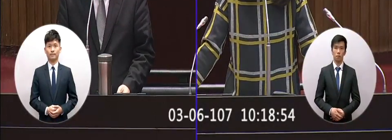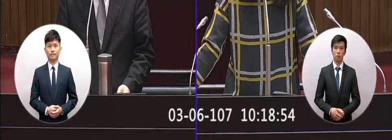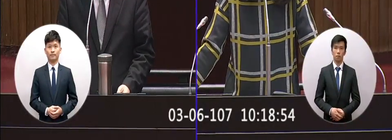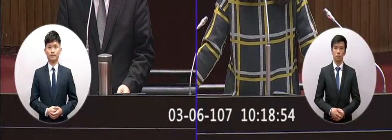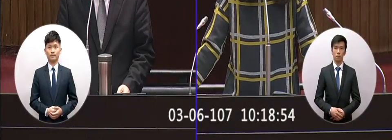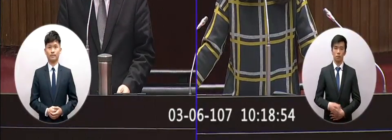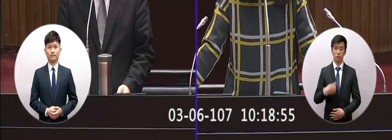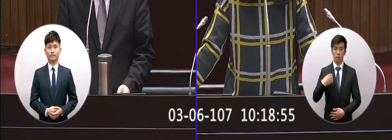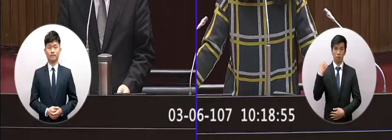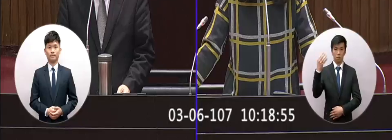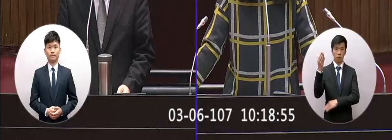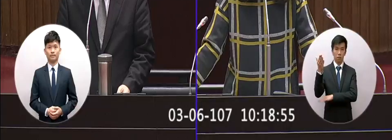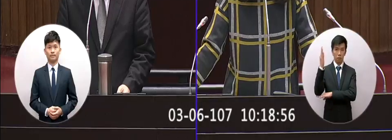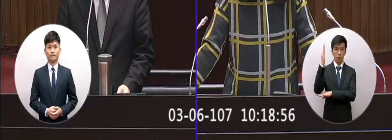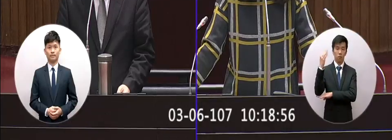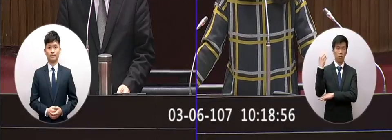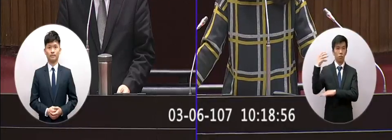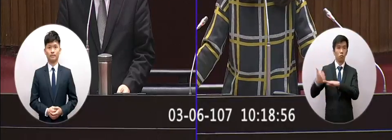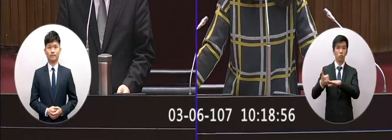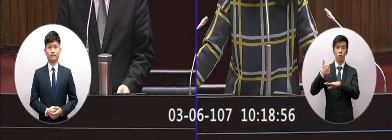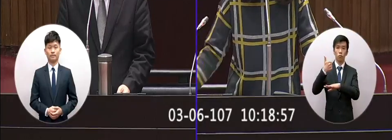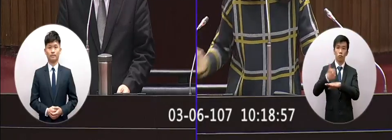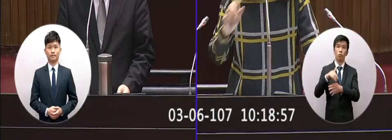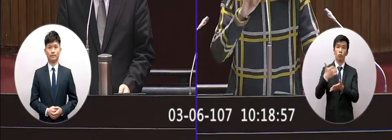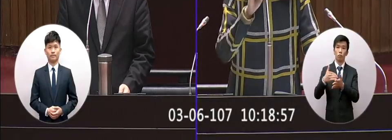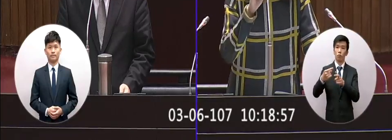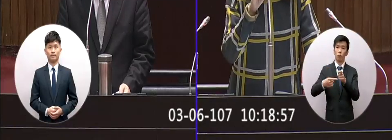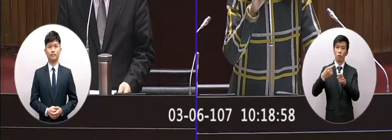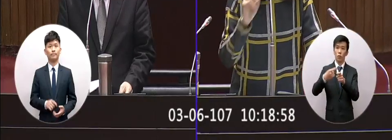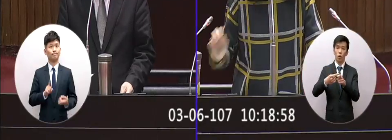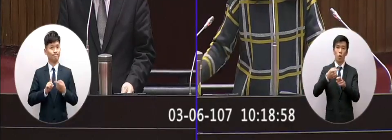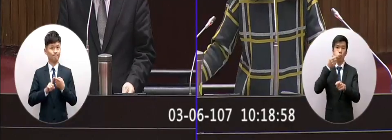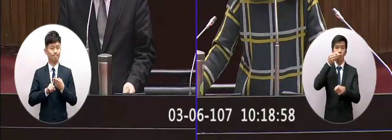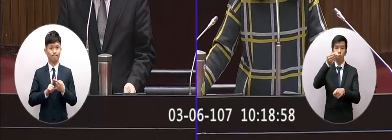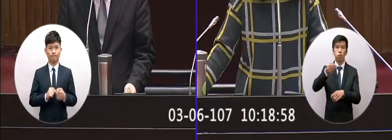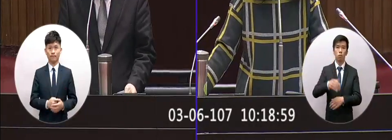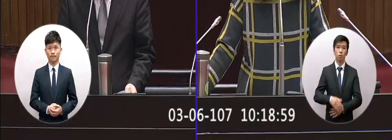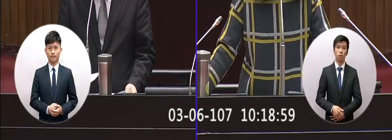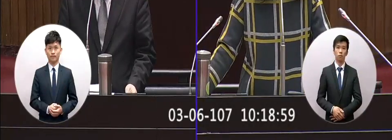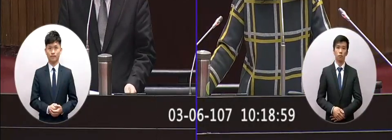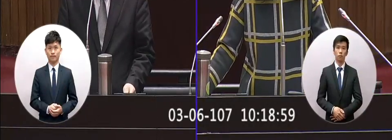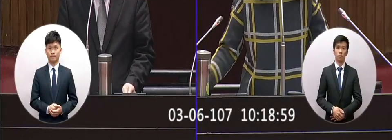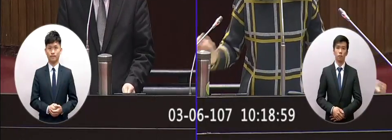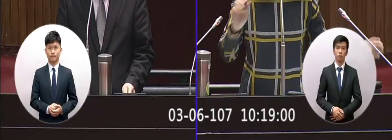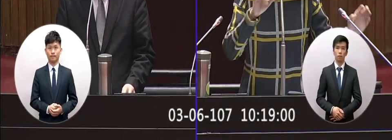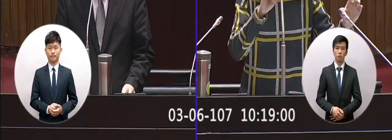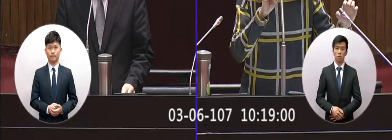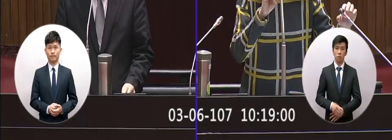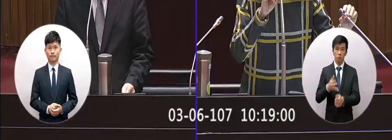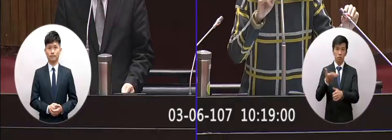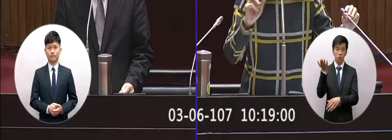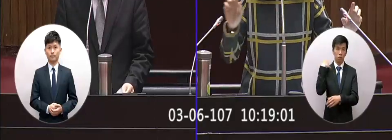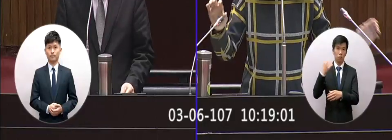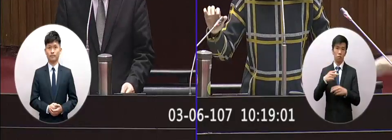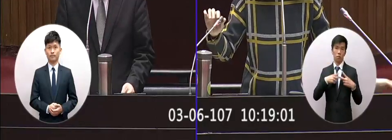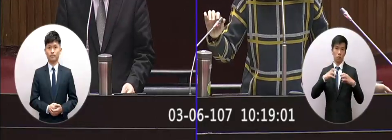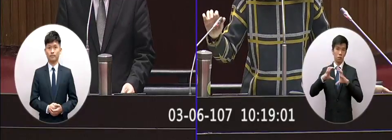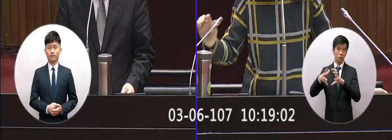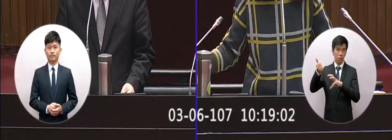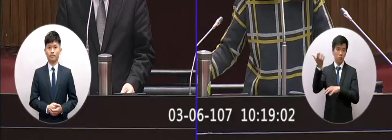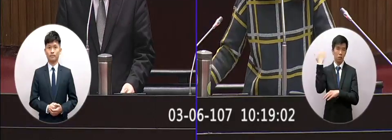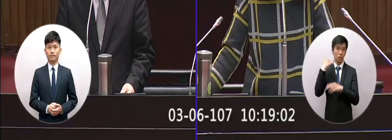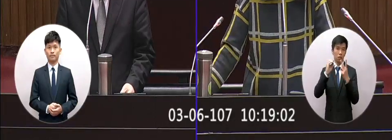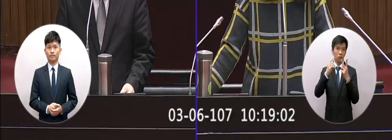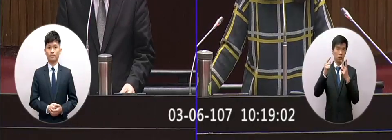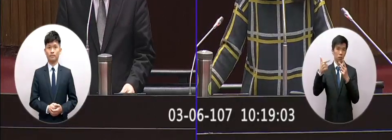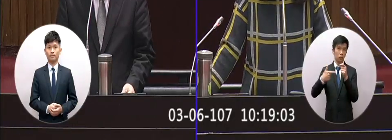我们的新政府哦，其实上任已经1年9个多月了。 是。 那不晓得你还记不记得蔡英文总统他在